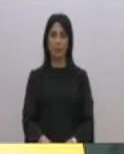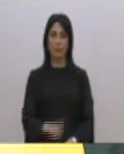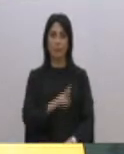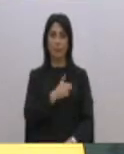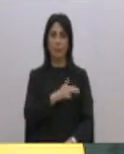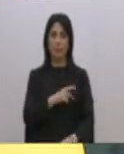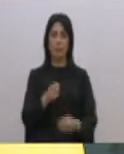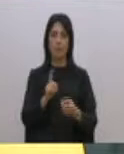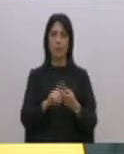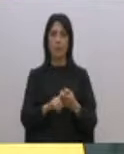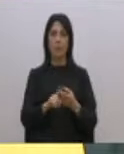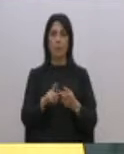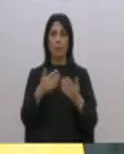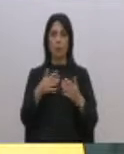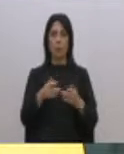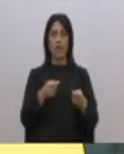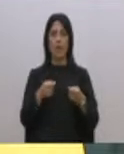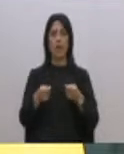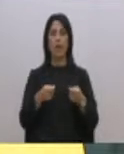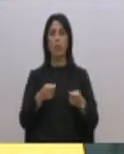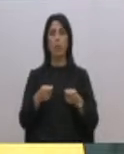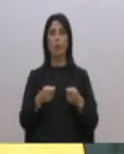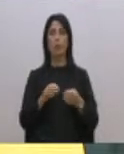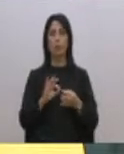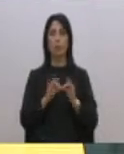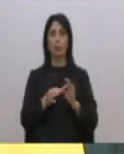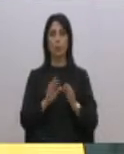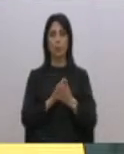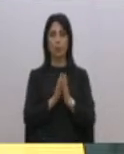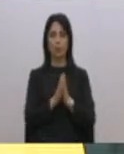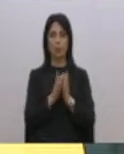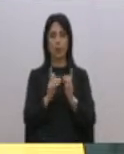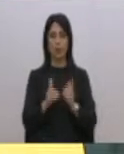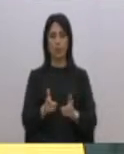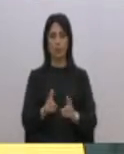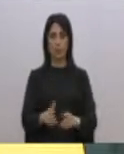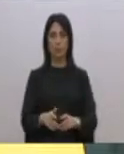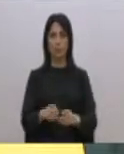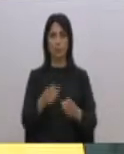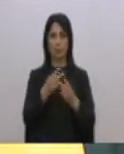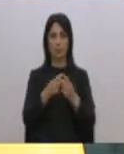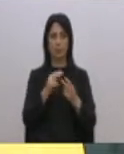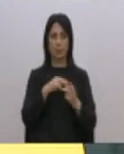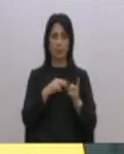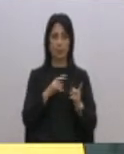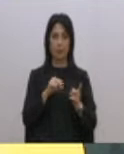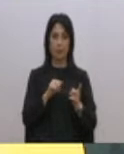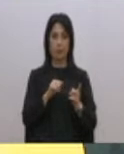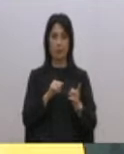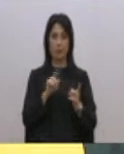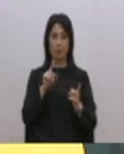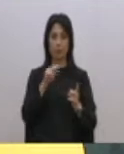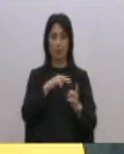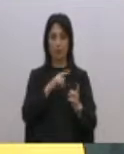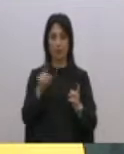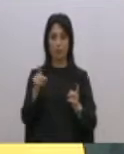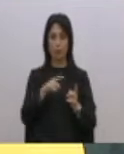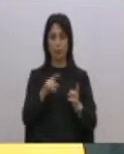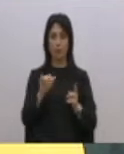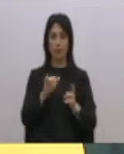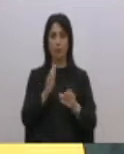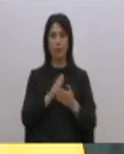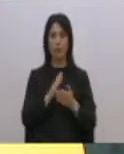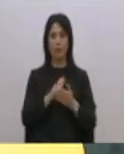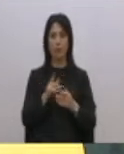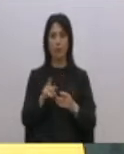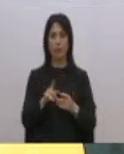კლინიკასთან დაკავშირებით, ნუ ეს უკვე რეგულირდება კონკრეტული შეთანხმებით ინტენსიურ სამსახურსა და შესაბამის კლინიკას შორის, სადაც არის ამის